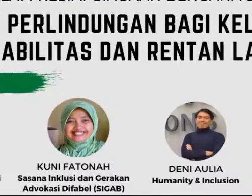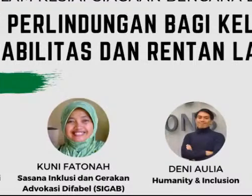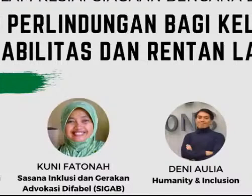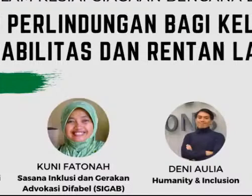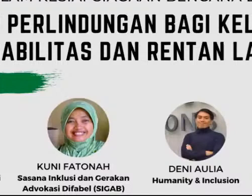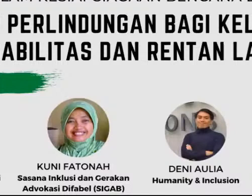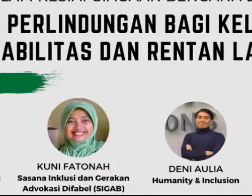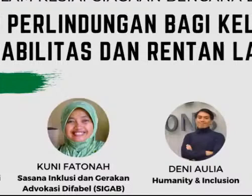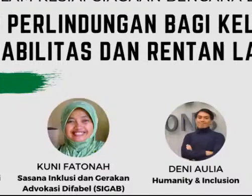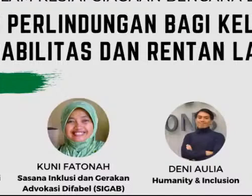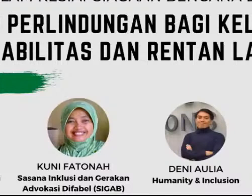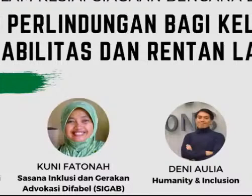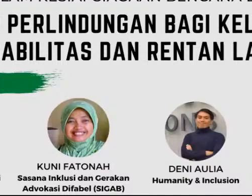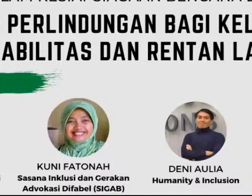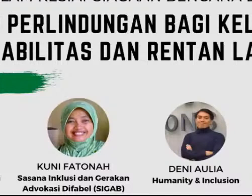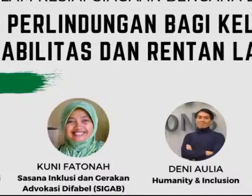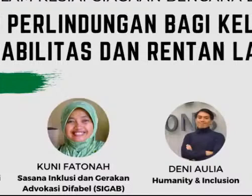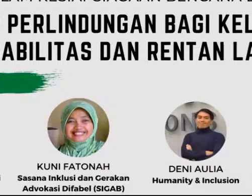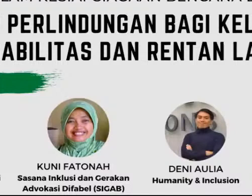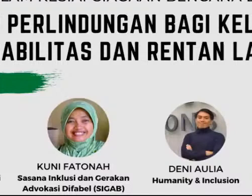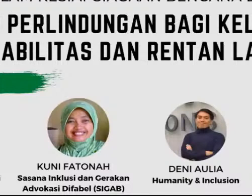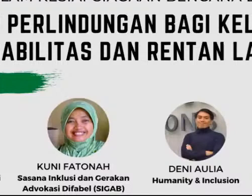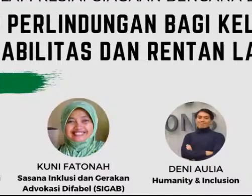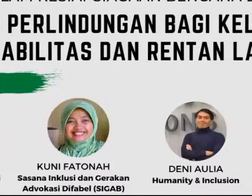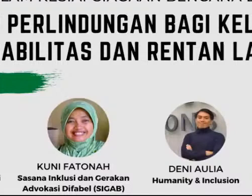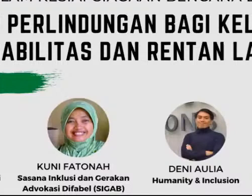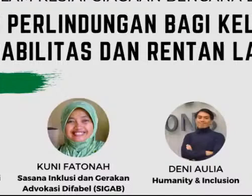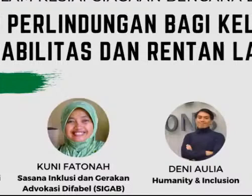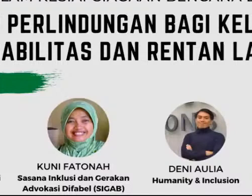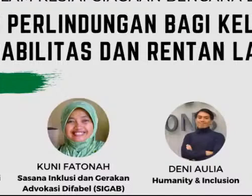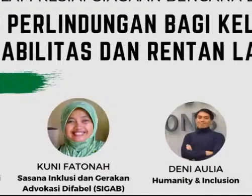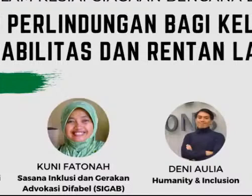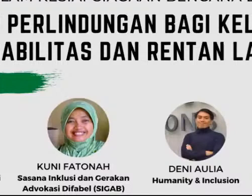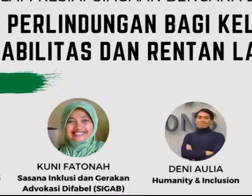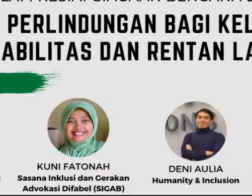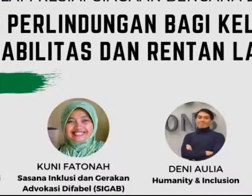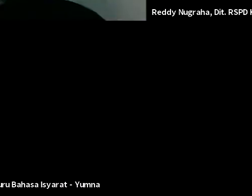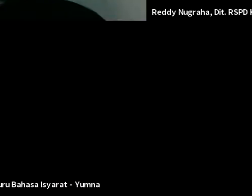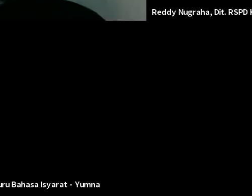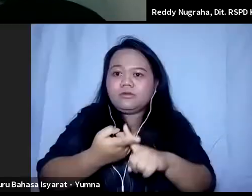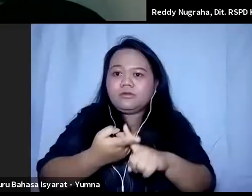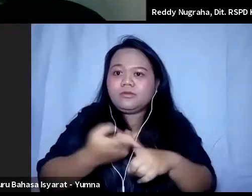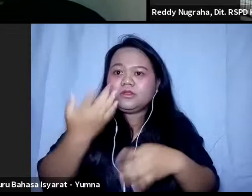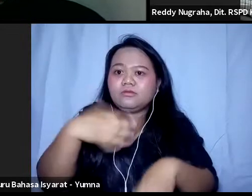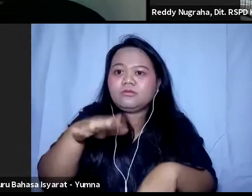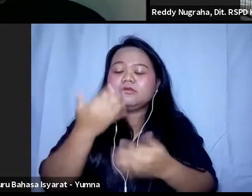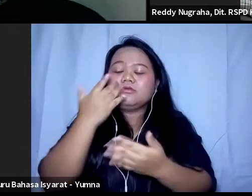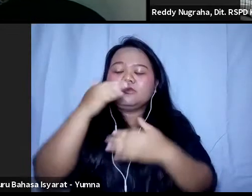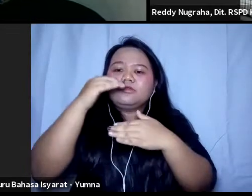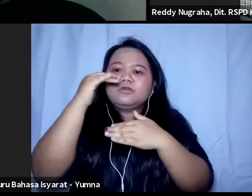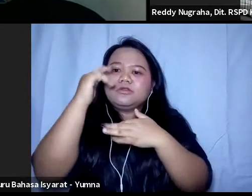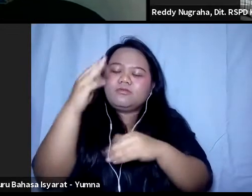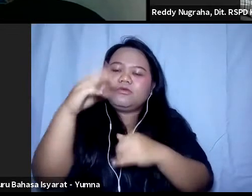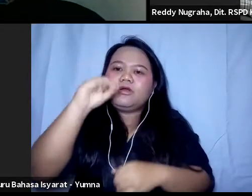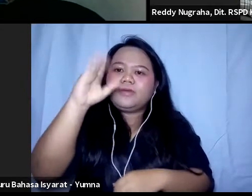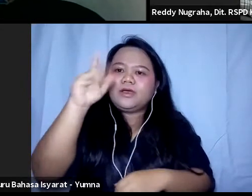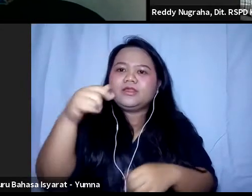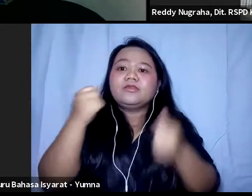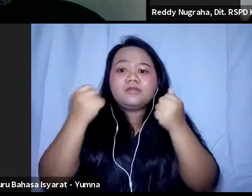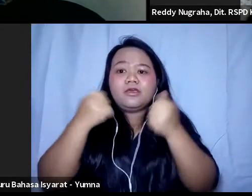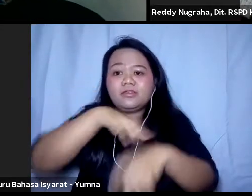Baik, selamat pagi Bapak Ibu, rekan-rekan semuanya. Semoga pagi ini semua dalam keadaan sehat,